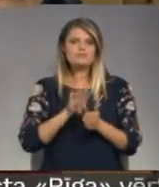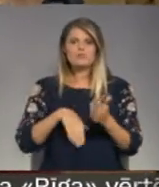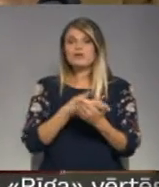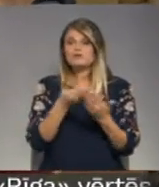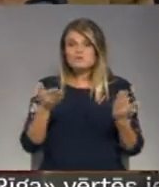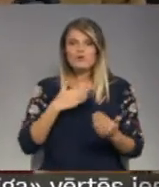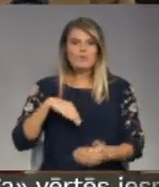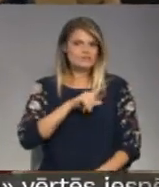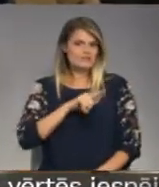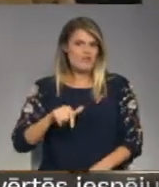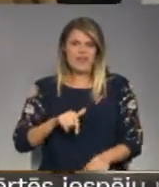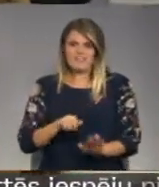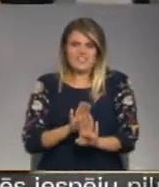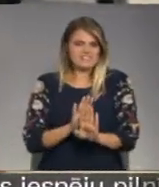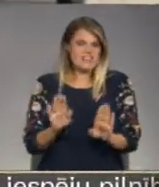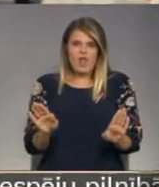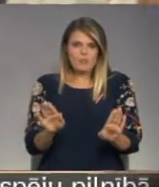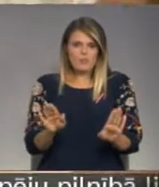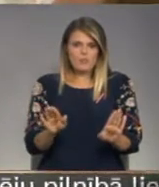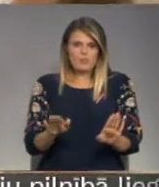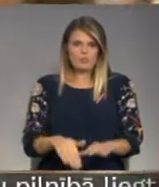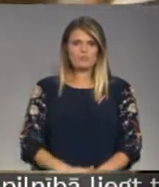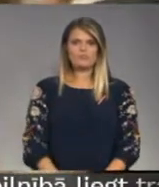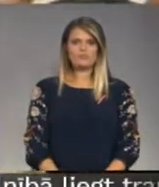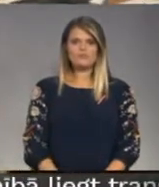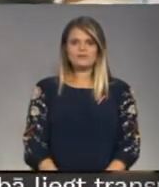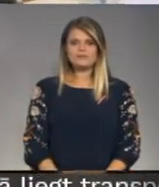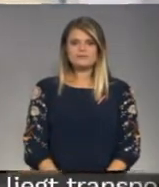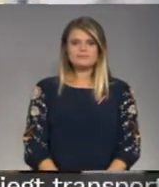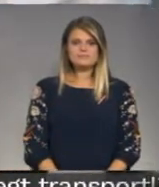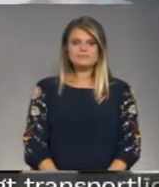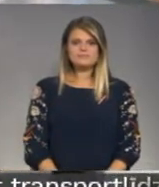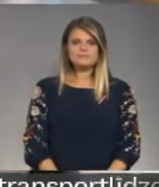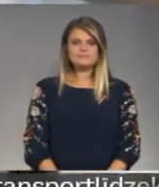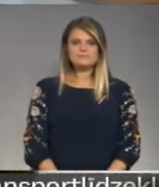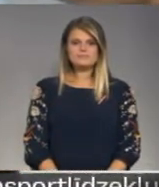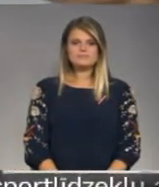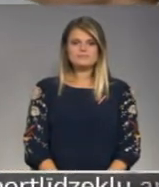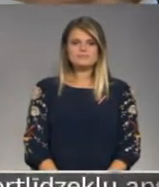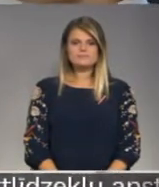mūsu Latvijas vienkārši nebūtu. Aiki Incīngs Graudiņš, Latvijas televīzija.